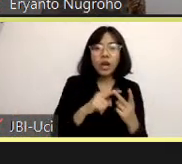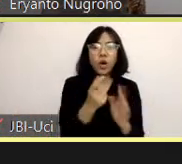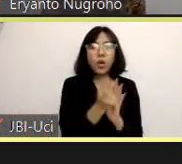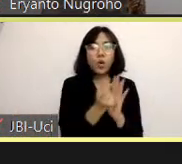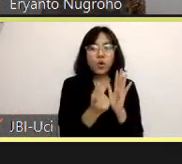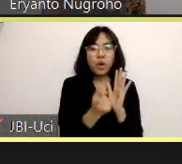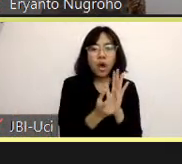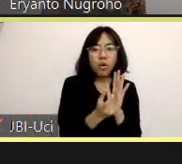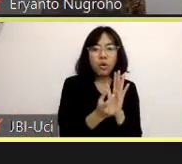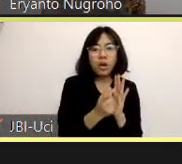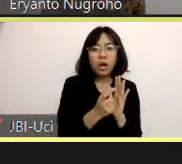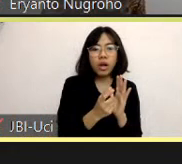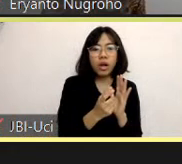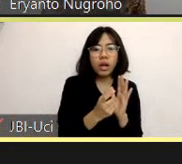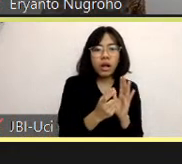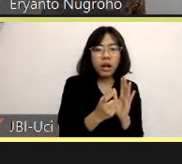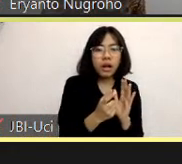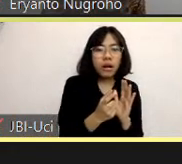juga Perpres